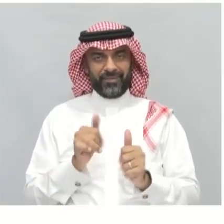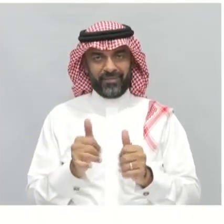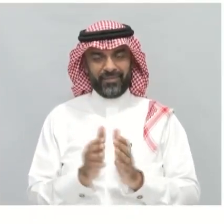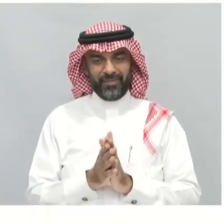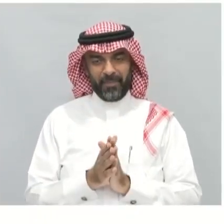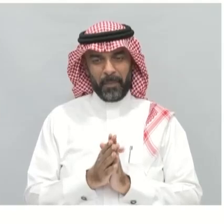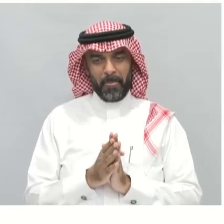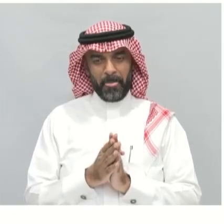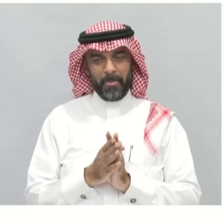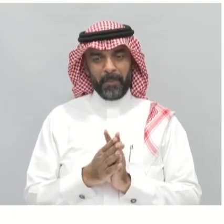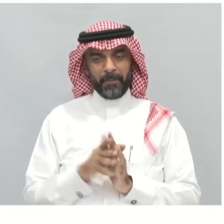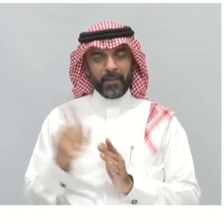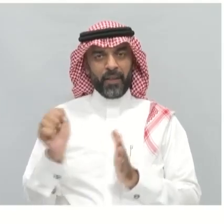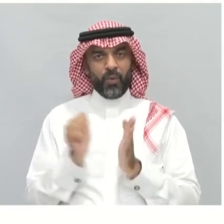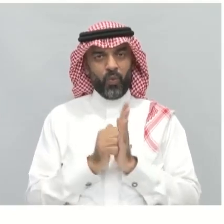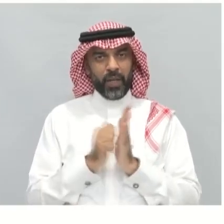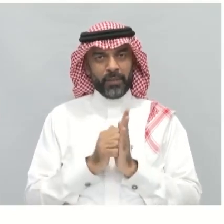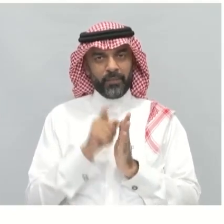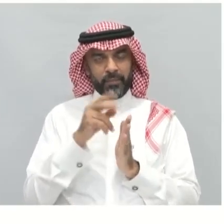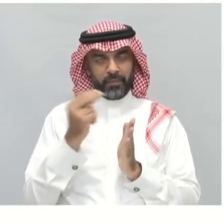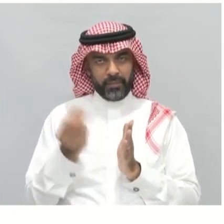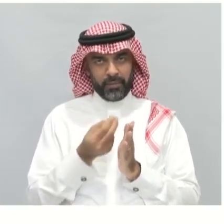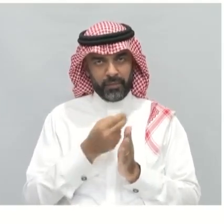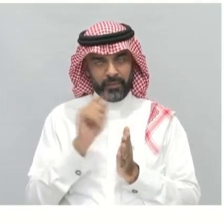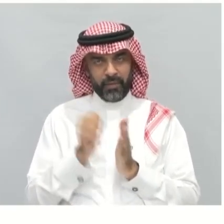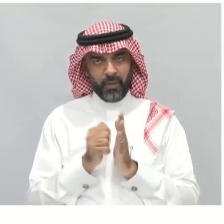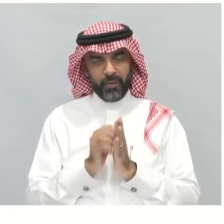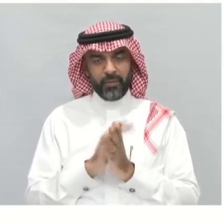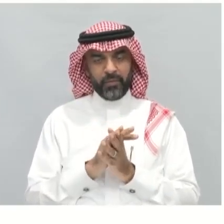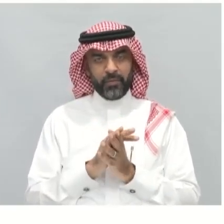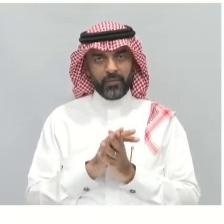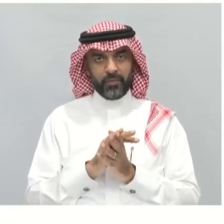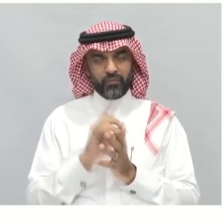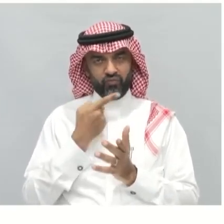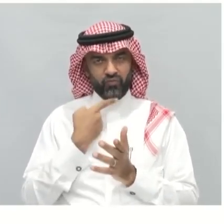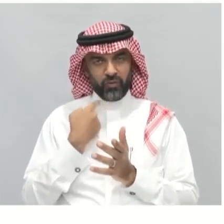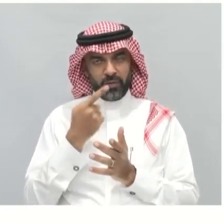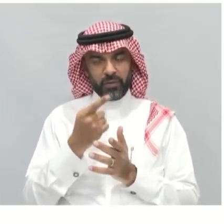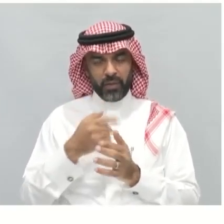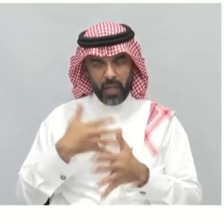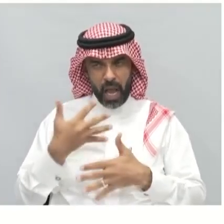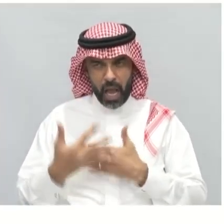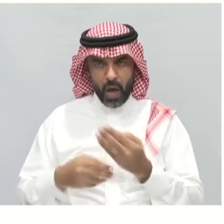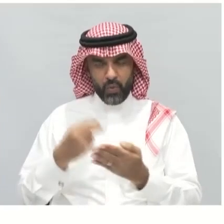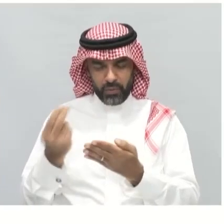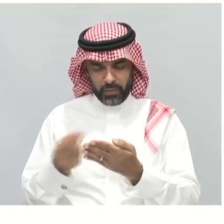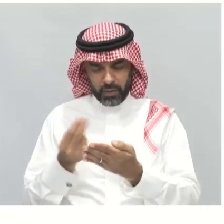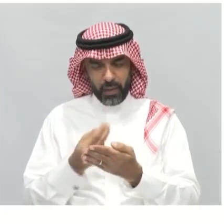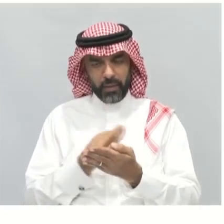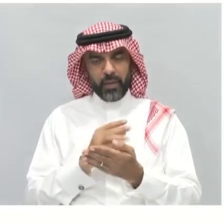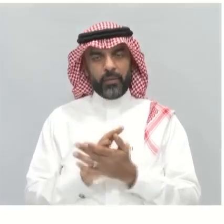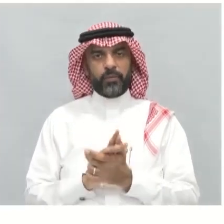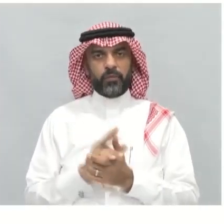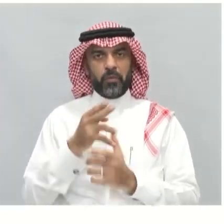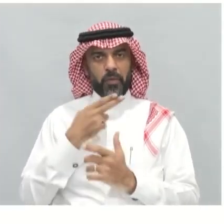عليكم لديكم هذا الواجب المنزلي امن منكم الحرص على كتابته بشكل